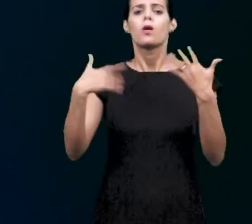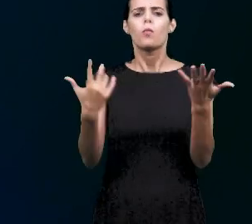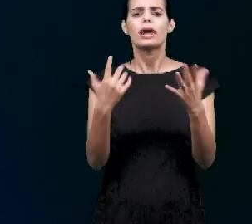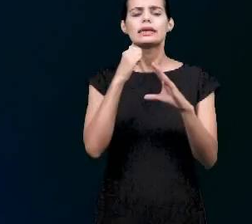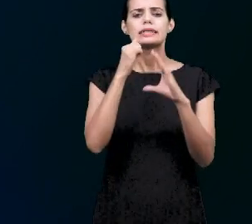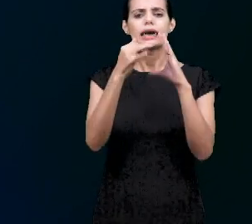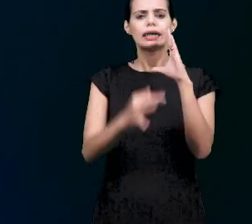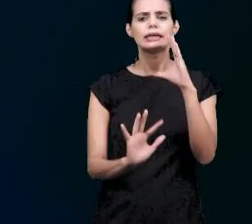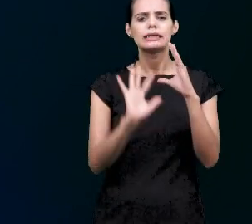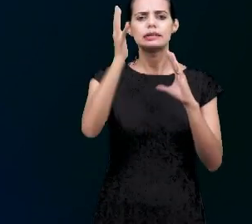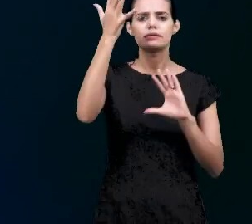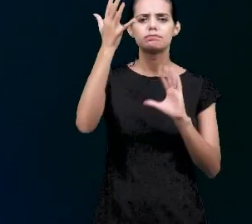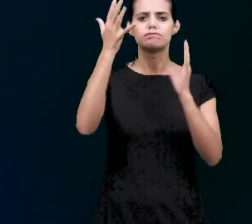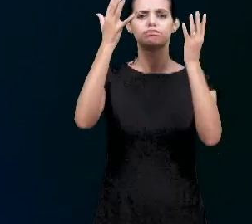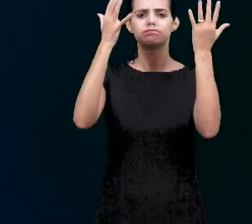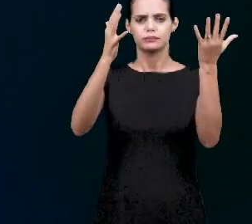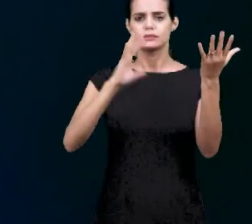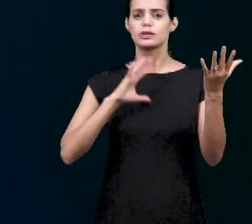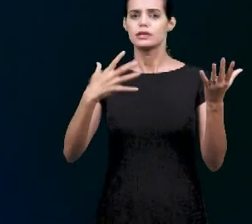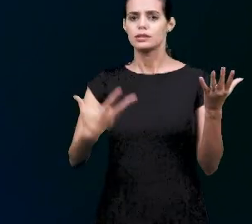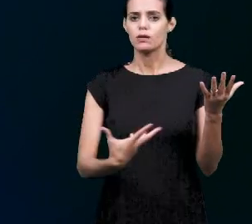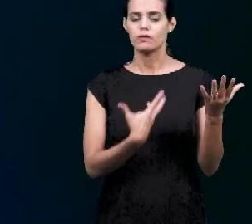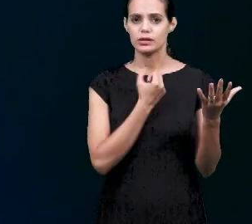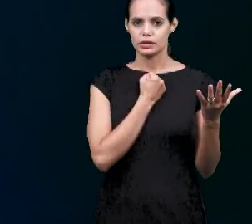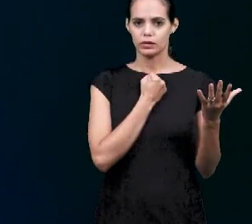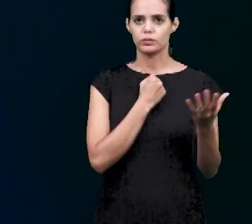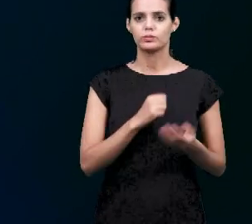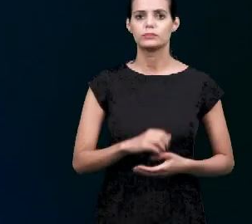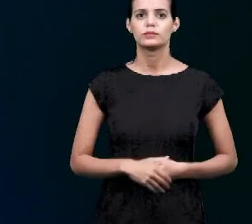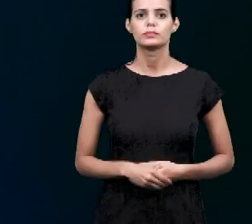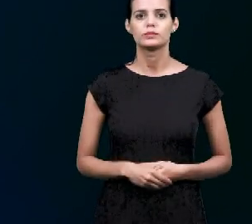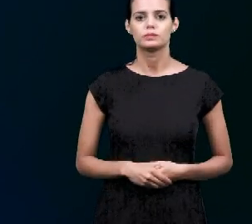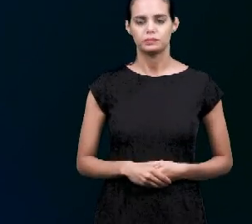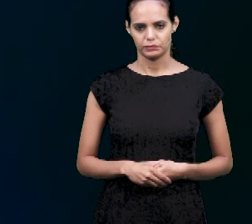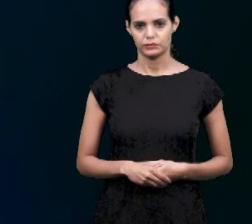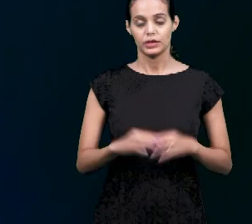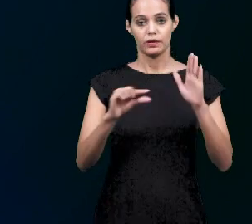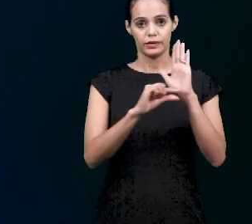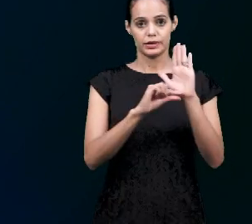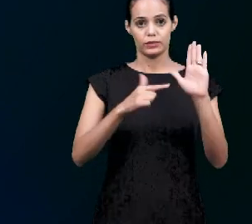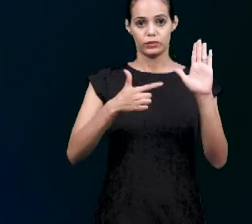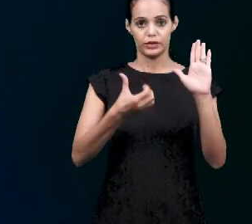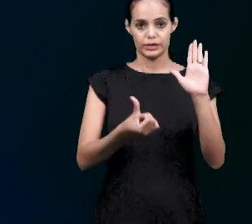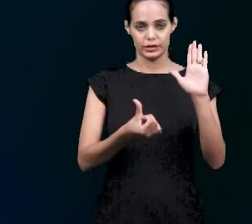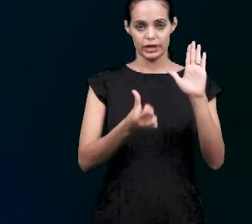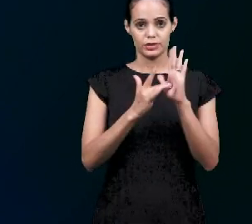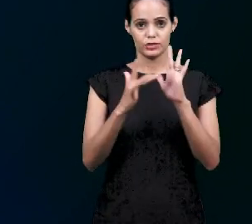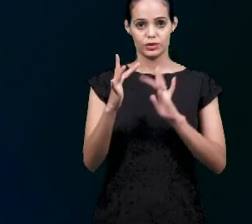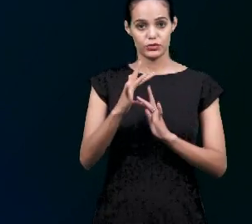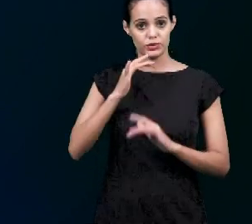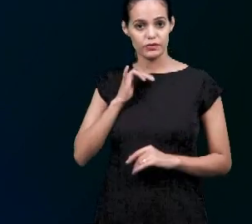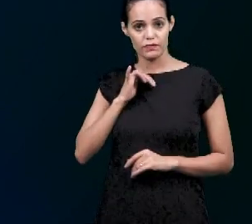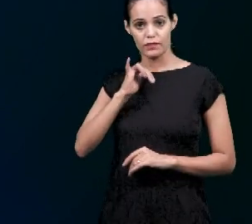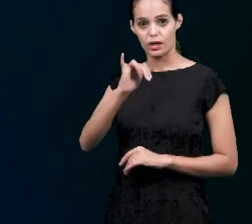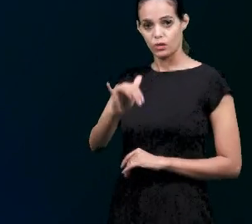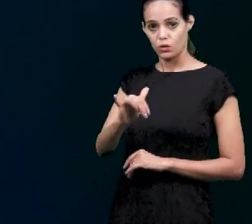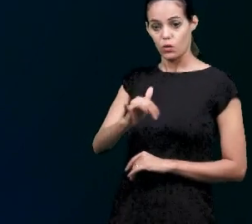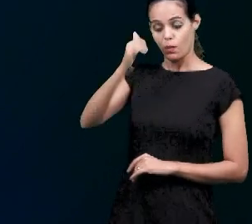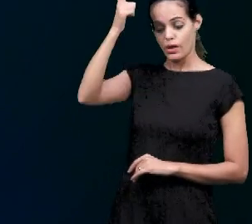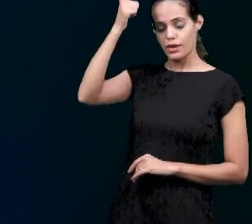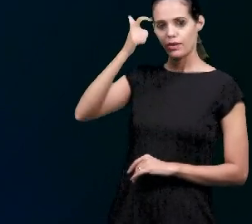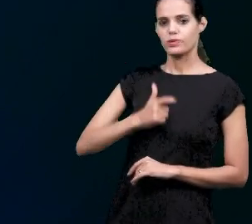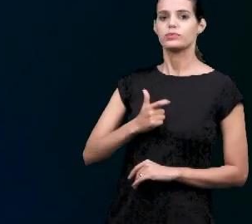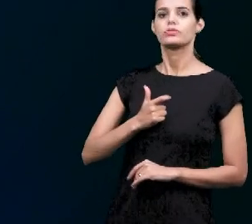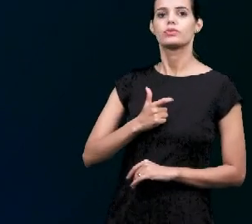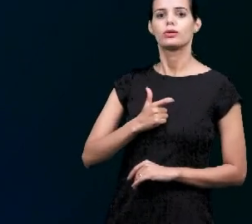notre cœur. C'est l'endroit où Dieu cherche la véritable adoration de la paix du Seigneur.